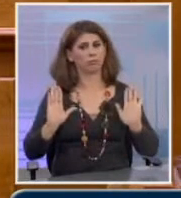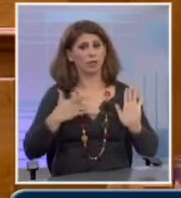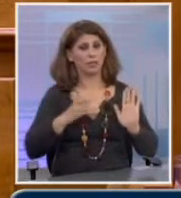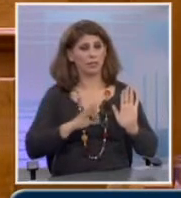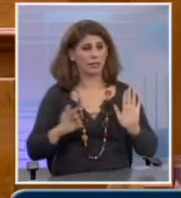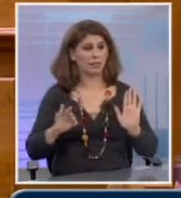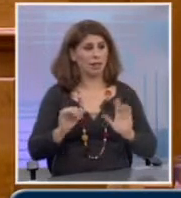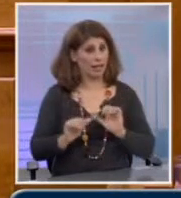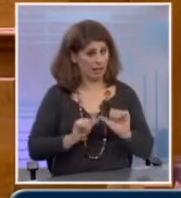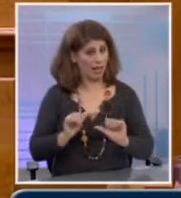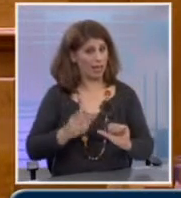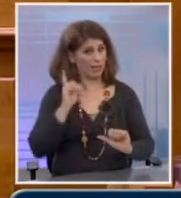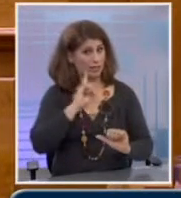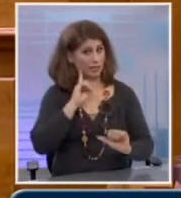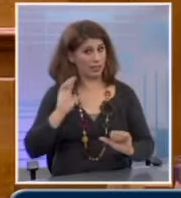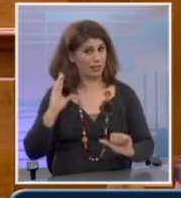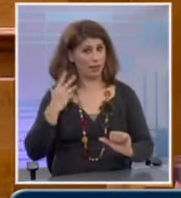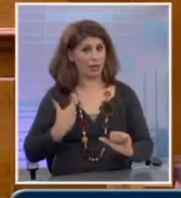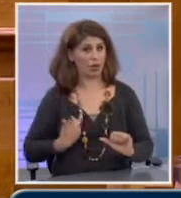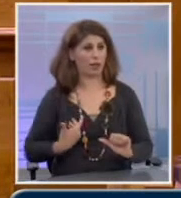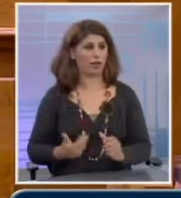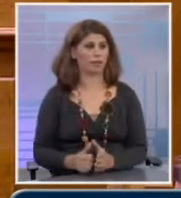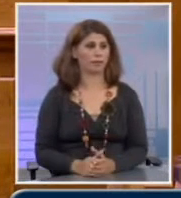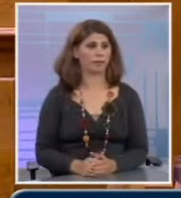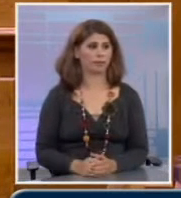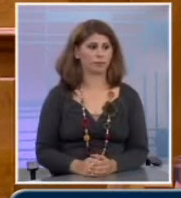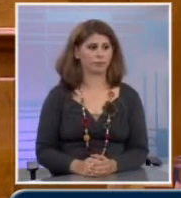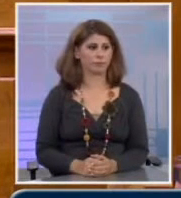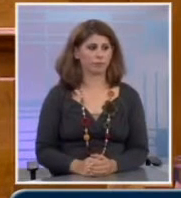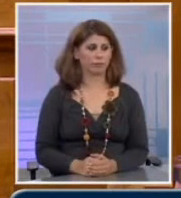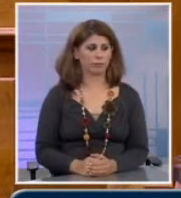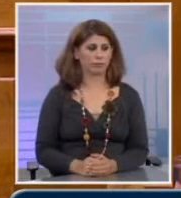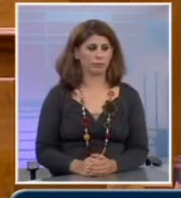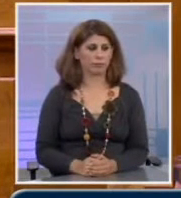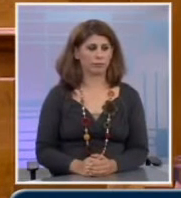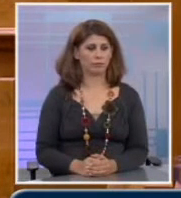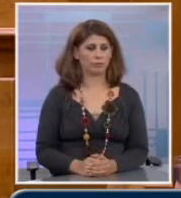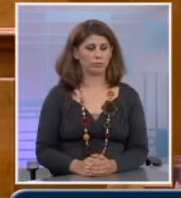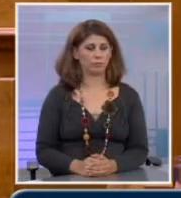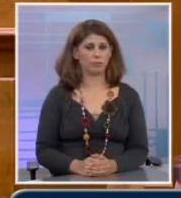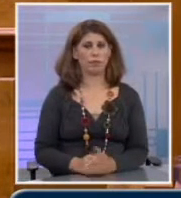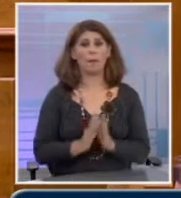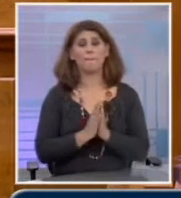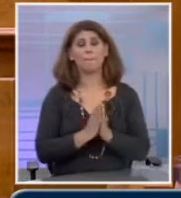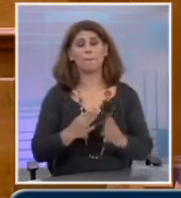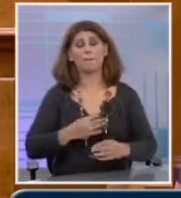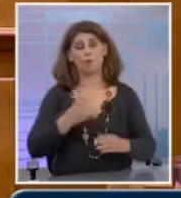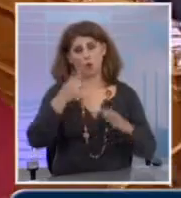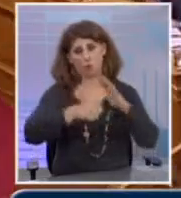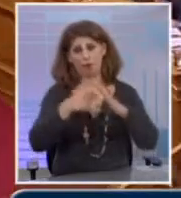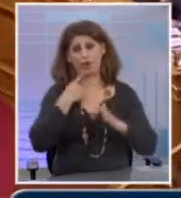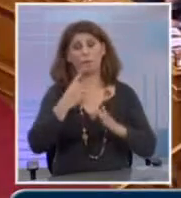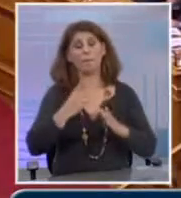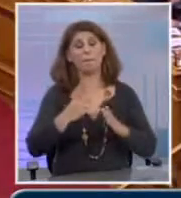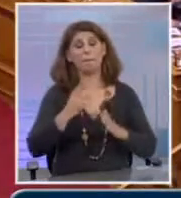κυρία Παπαγιάννη. Ήσυχα, ήσυχα. Άρα, κύριε Πρόεδρε, παρακαλώ, μη ρωτάτε, δηλαδή, διότι θα